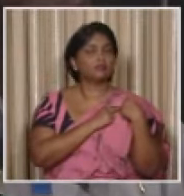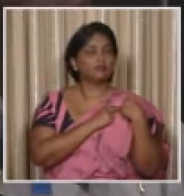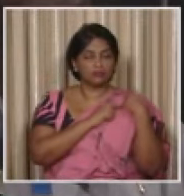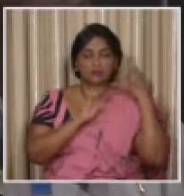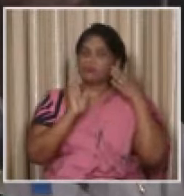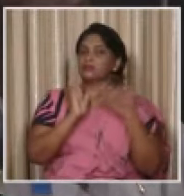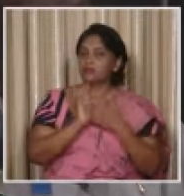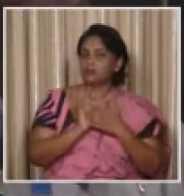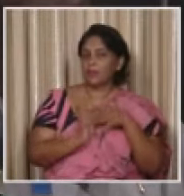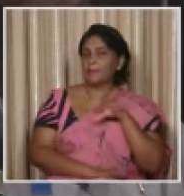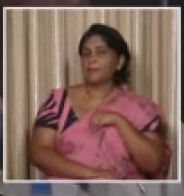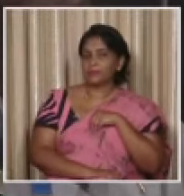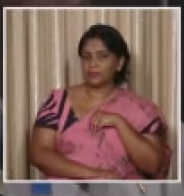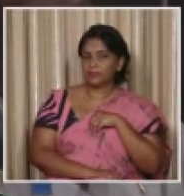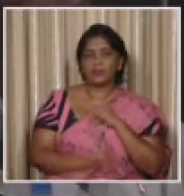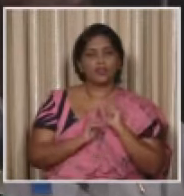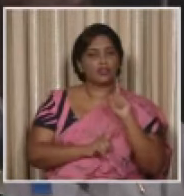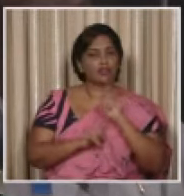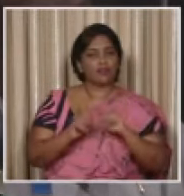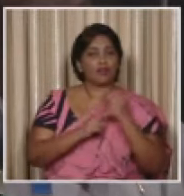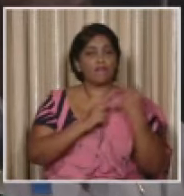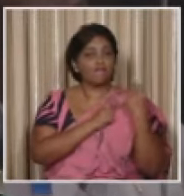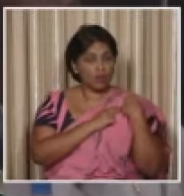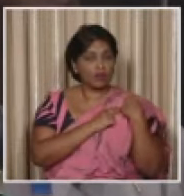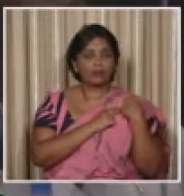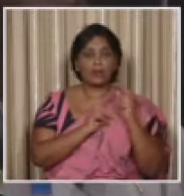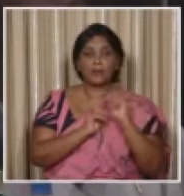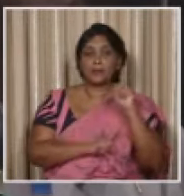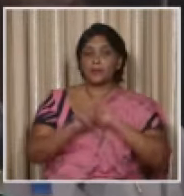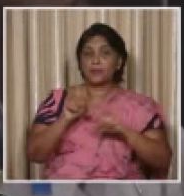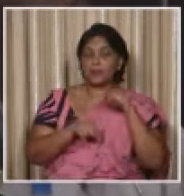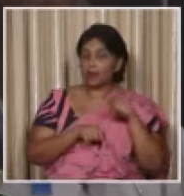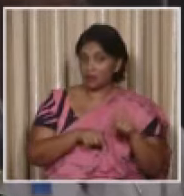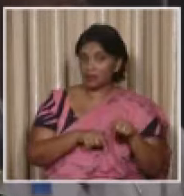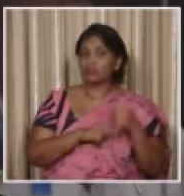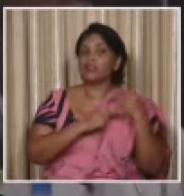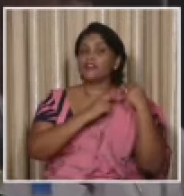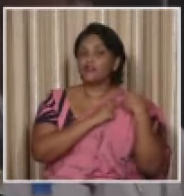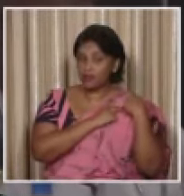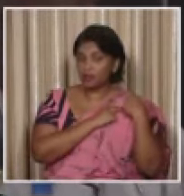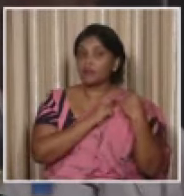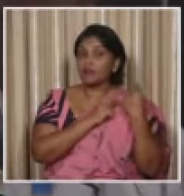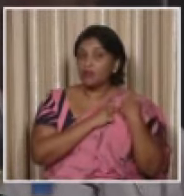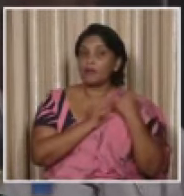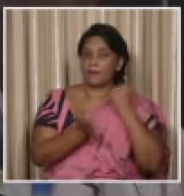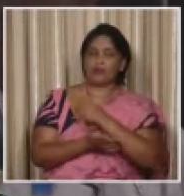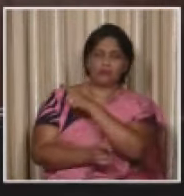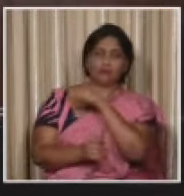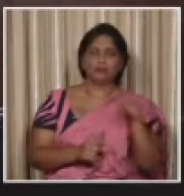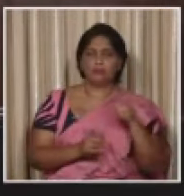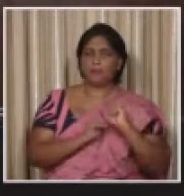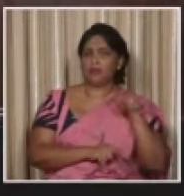දේ තමයි අපි පිළිගන්නේ. හොඳයි. පාර්ලිමේන්තුවට තියෙන වගකීම. ඒතර පාර්ලිමේන්තුවට වග කියන්න ඕනේ මහ බැංකුව.